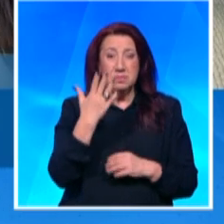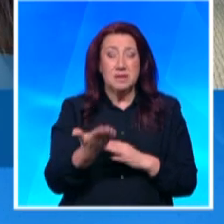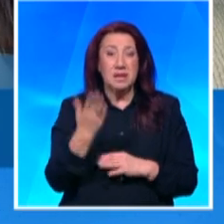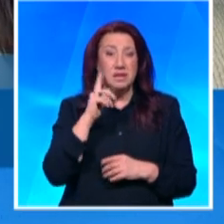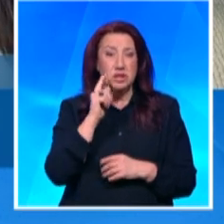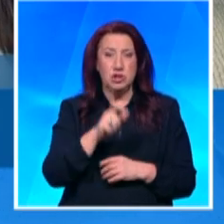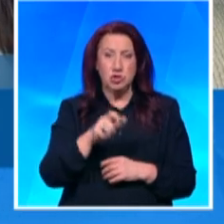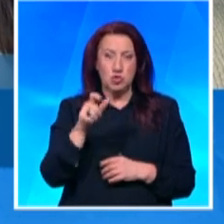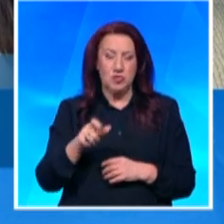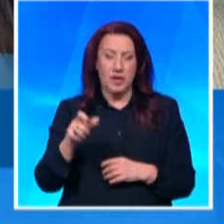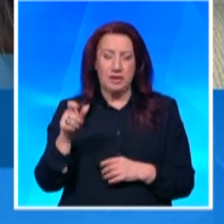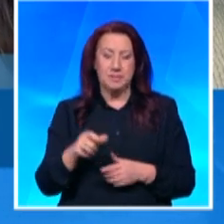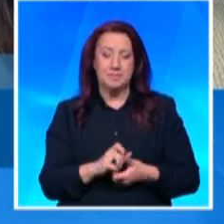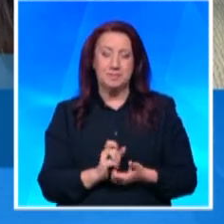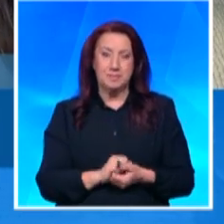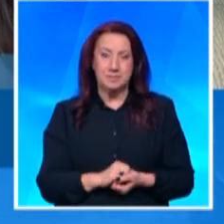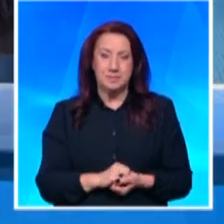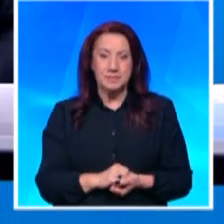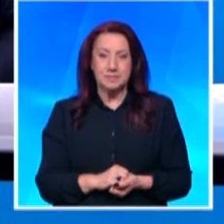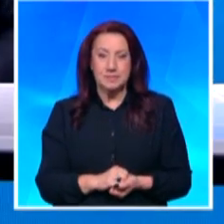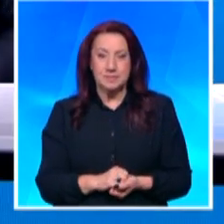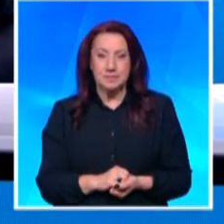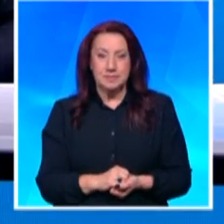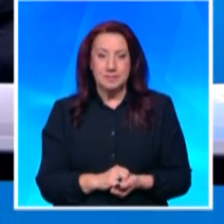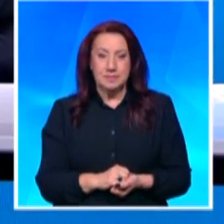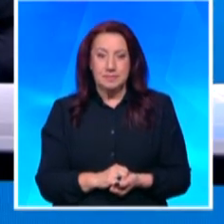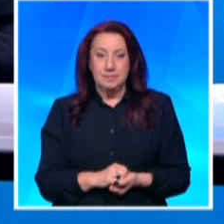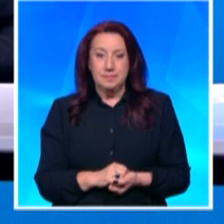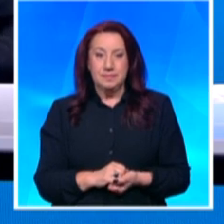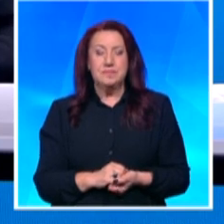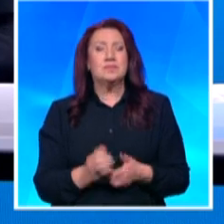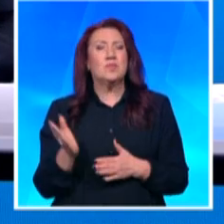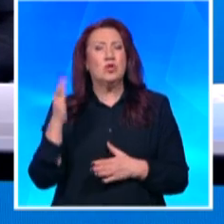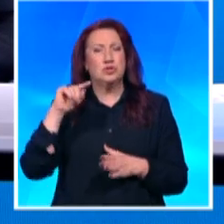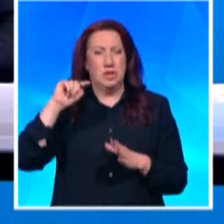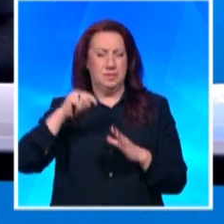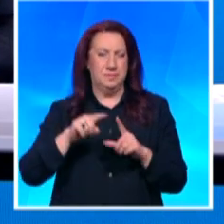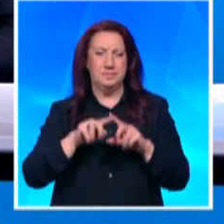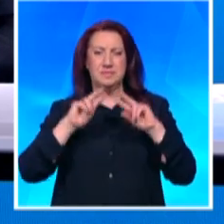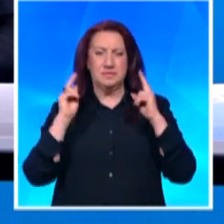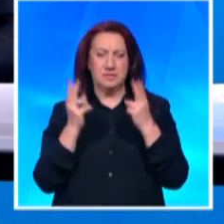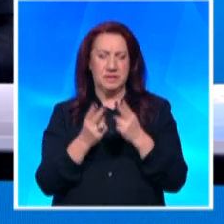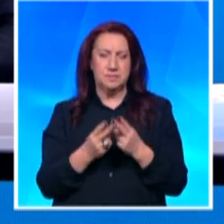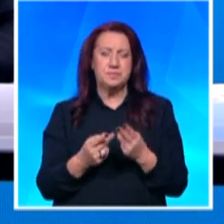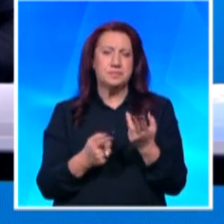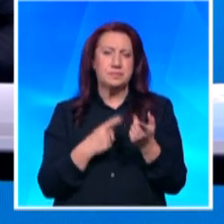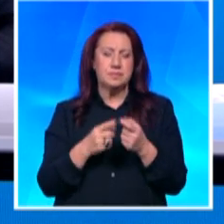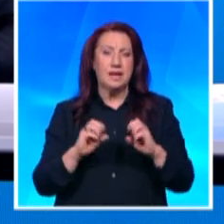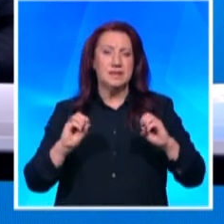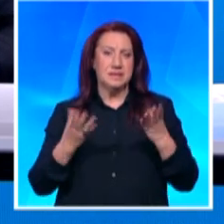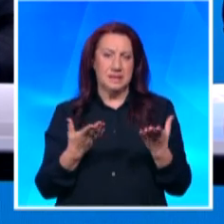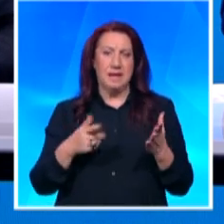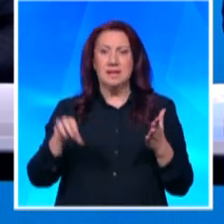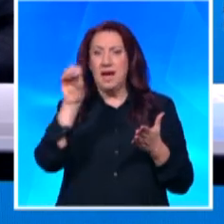Кореспондентът ни в Германия Михайла Златкова. И още от света серия от инциденти на Стария континент.